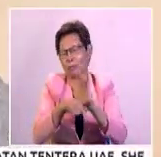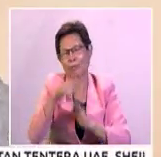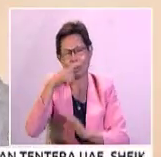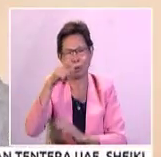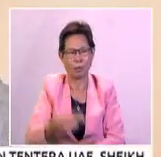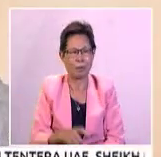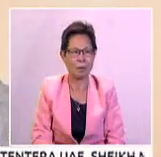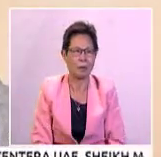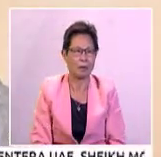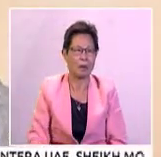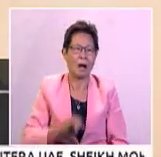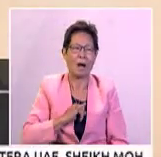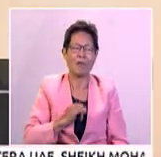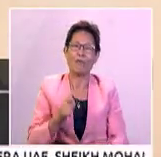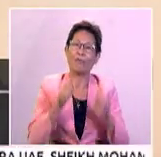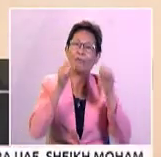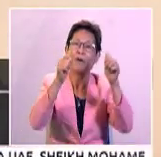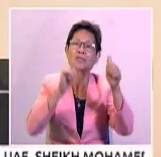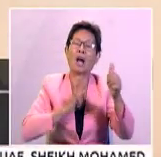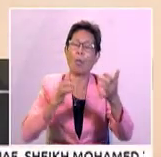First of all, I'd like to congratulate